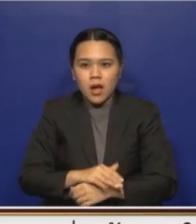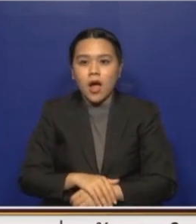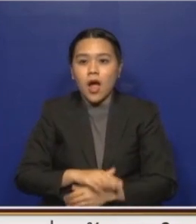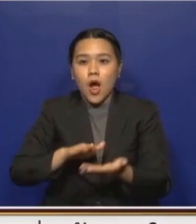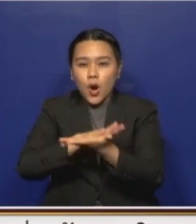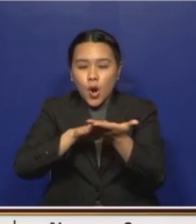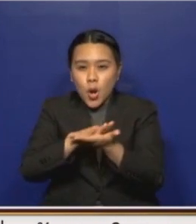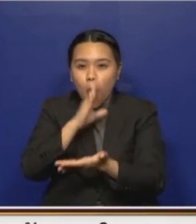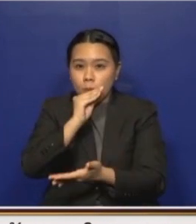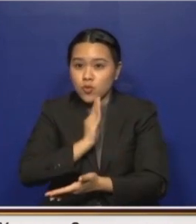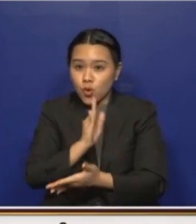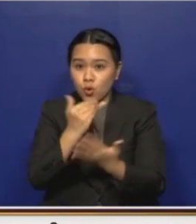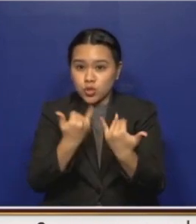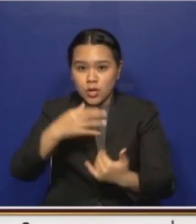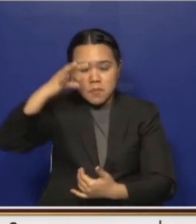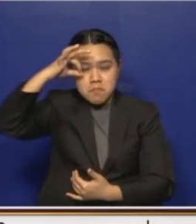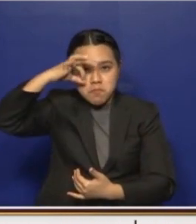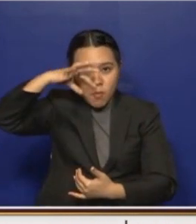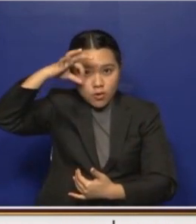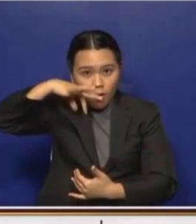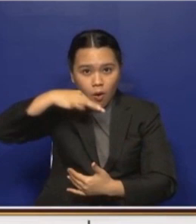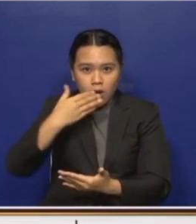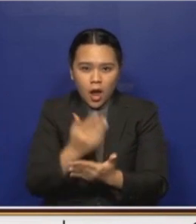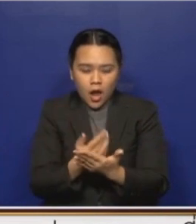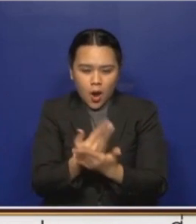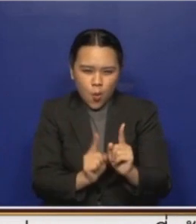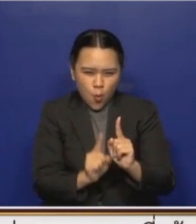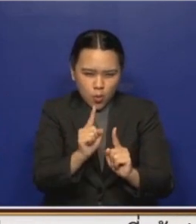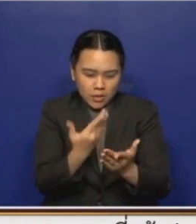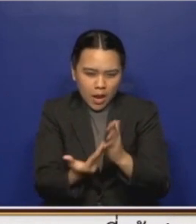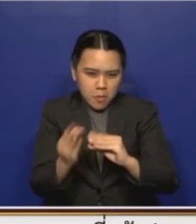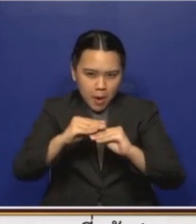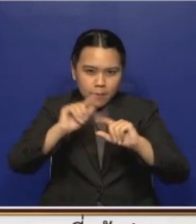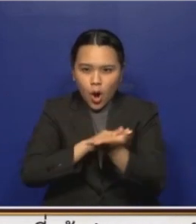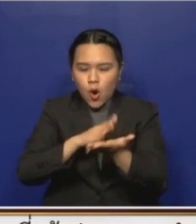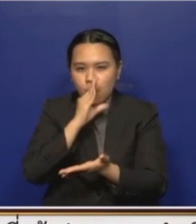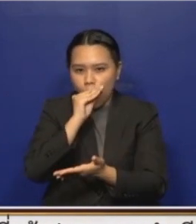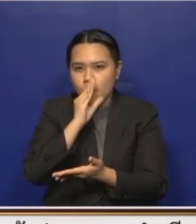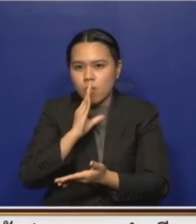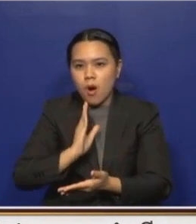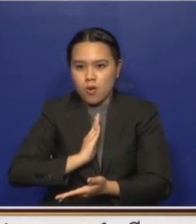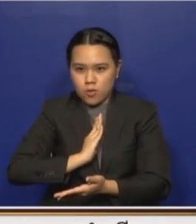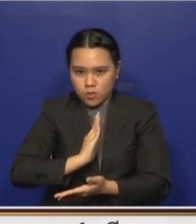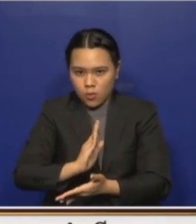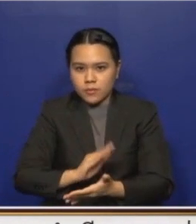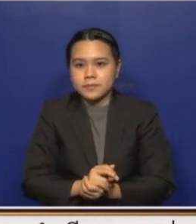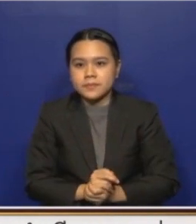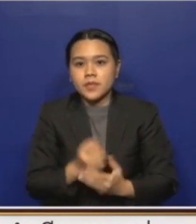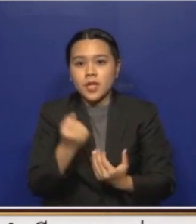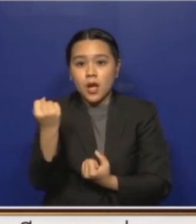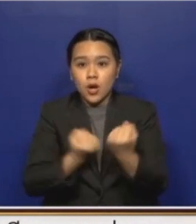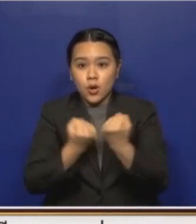ปตท.จะเกิดวิกฤตอย่างมหาวิกฤตอย่างไม่เคยเป็นมาก่อนในประวัติศาสตร์ขอโทษนะฮะปตท.หุ้นกำลังขึ้นแต่ผมต้อง